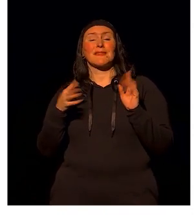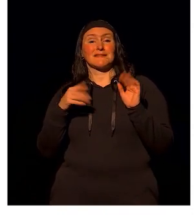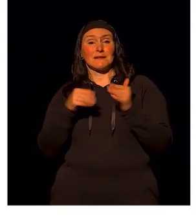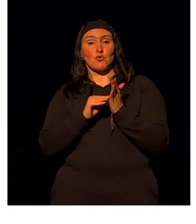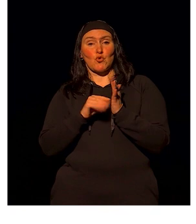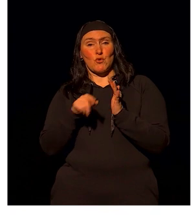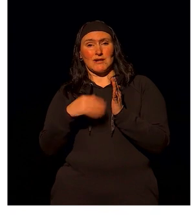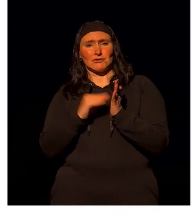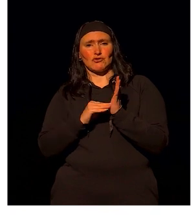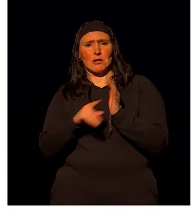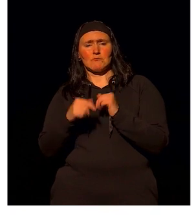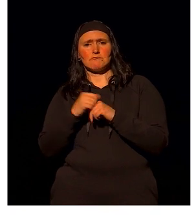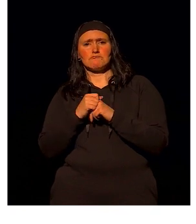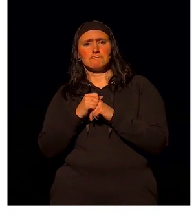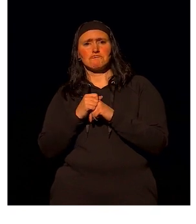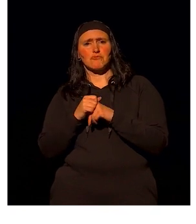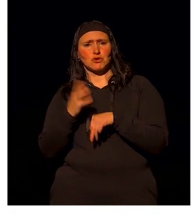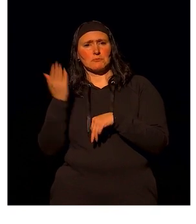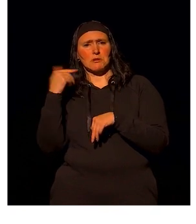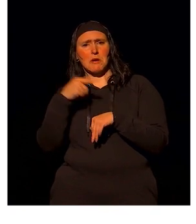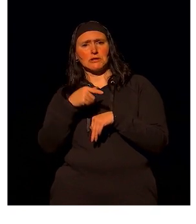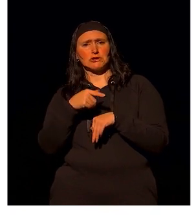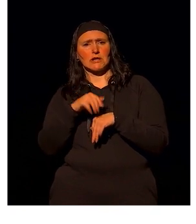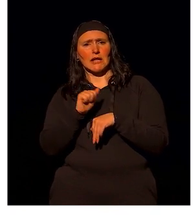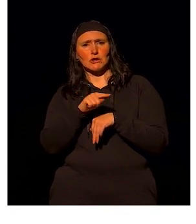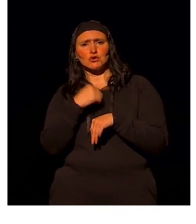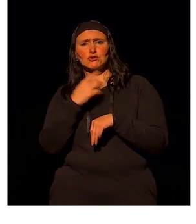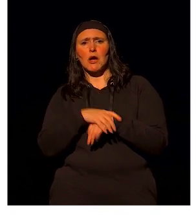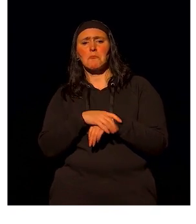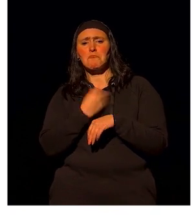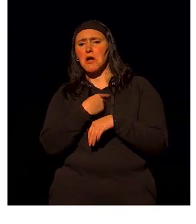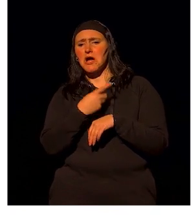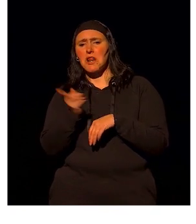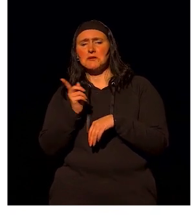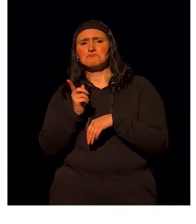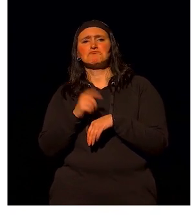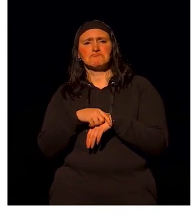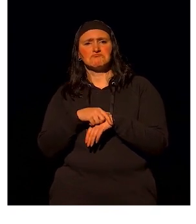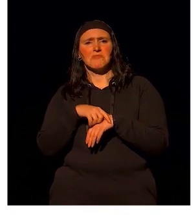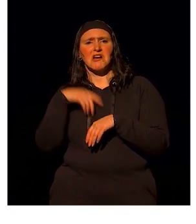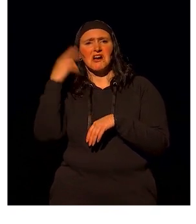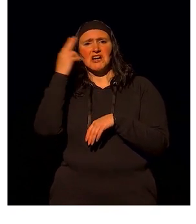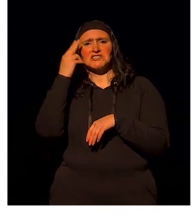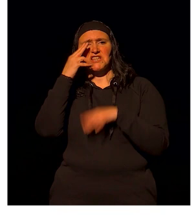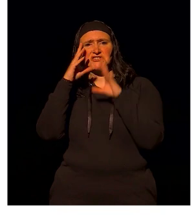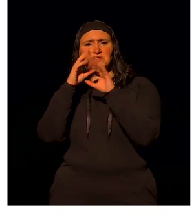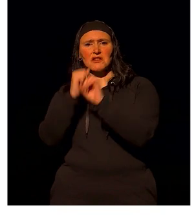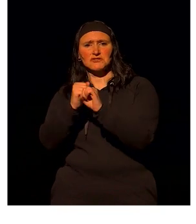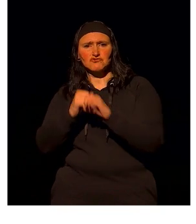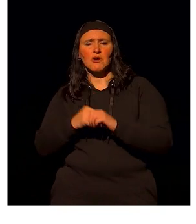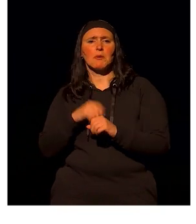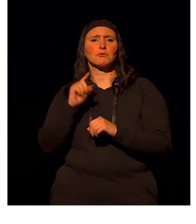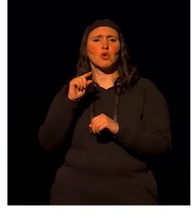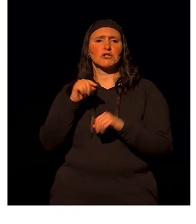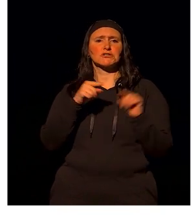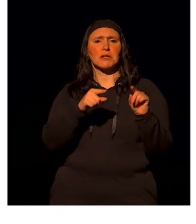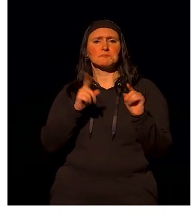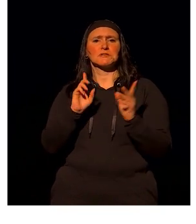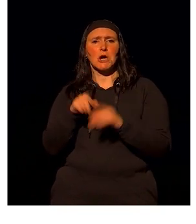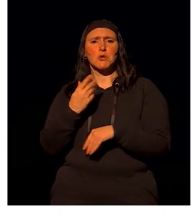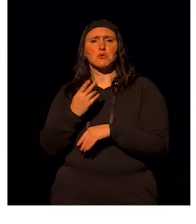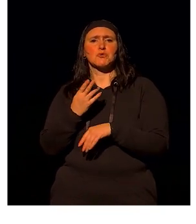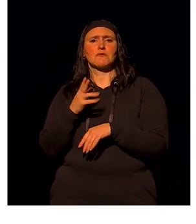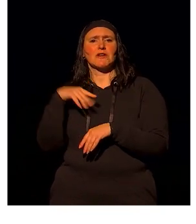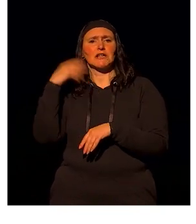gemerkt hat, die sind alle nationalistisch. Nationalistisch heißt, Sie sind bewegt von Nationalismus und